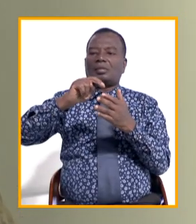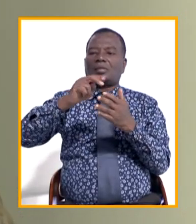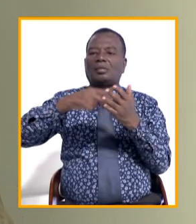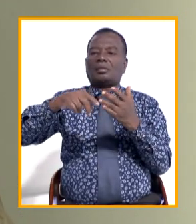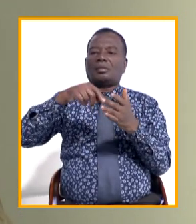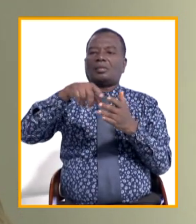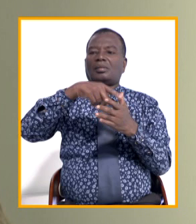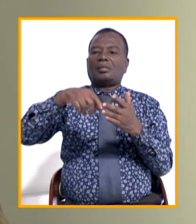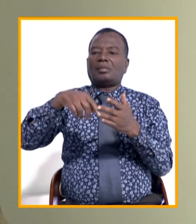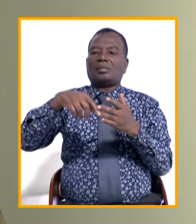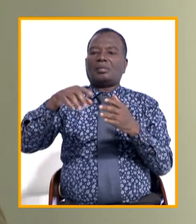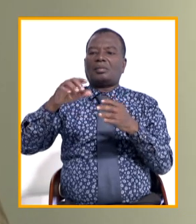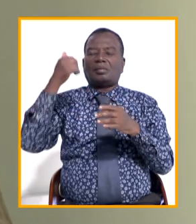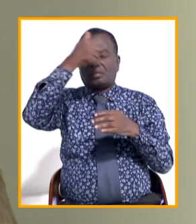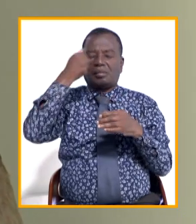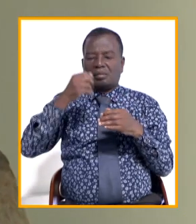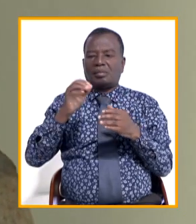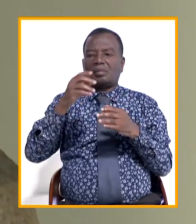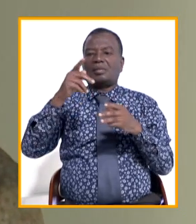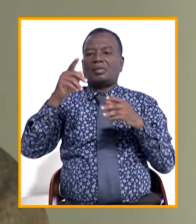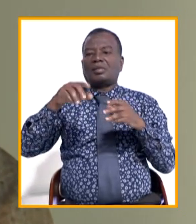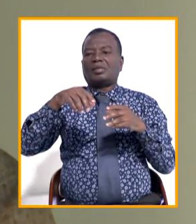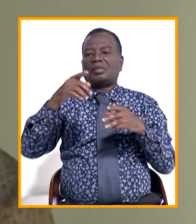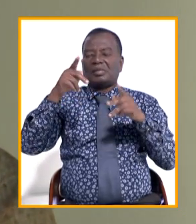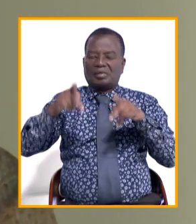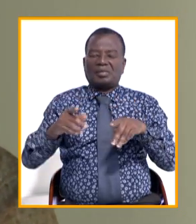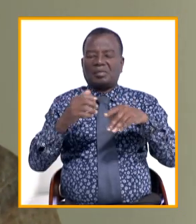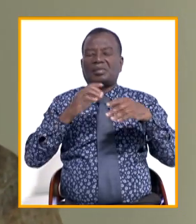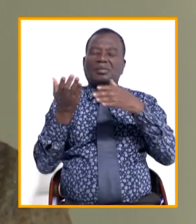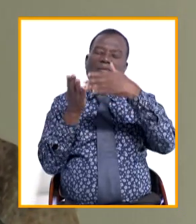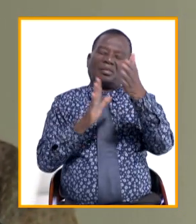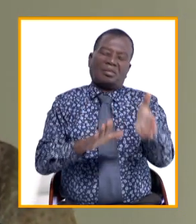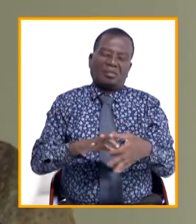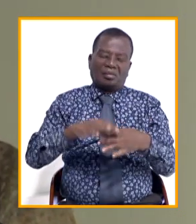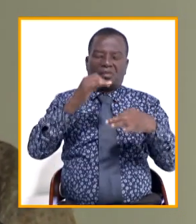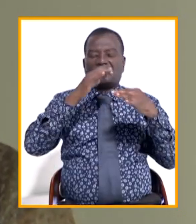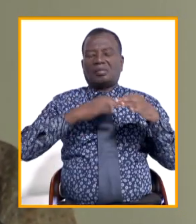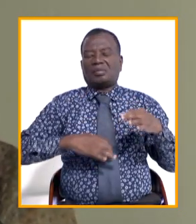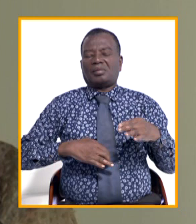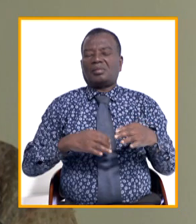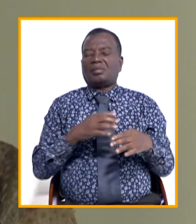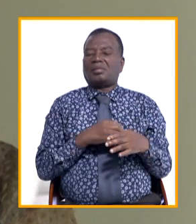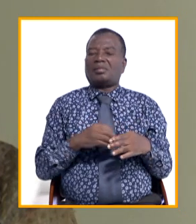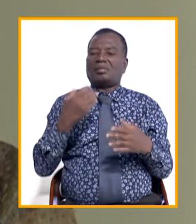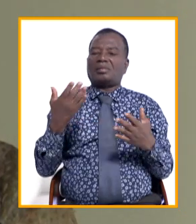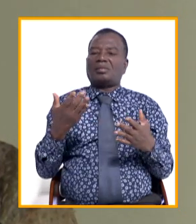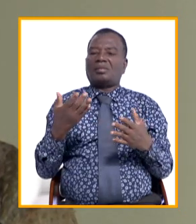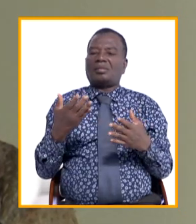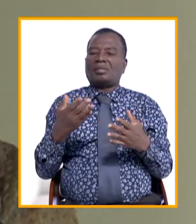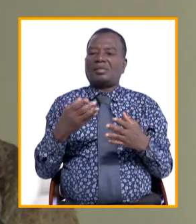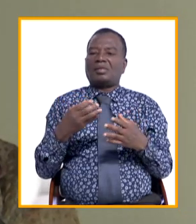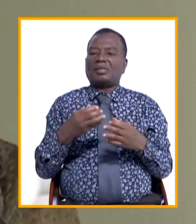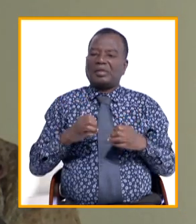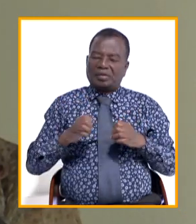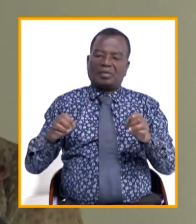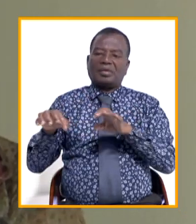gens qui meurent de faim. Ça, il s'agit même de l'alimentation. Et donc, aussi bien en quantité qu'en qualité, il y a des efforts